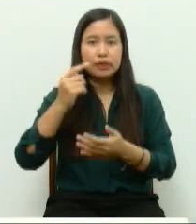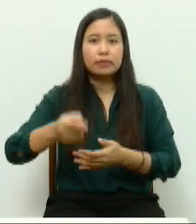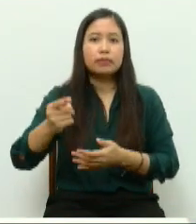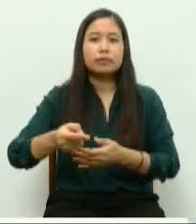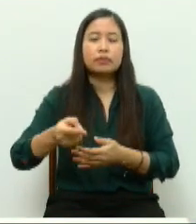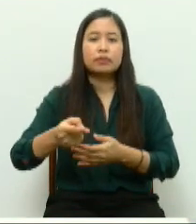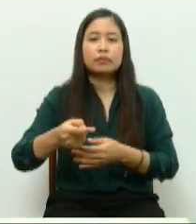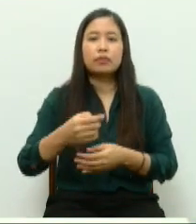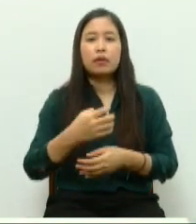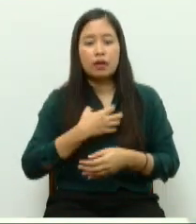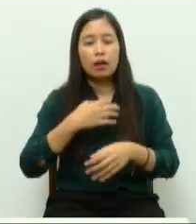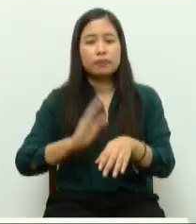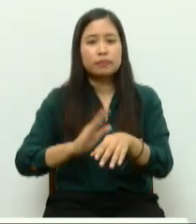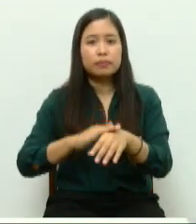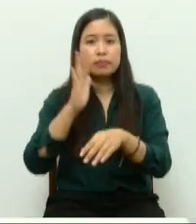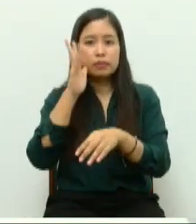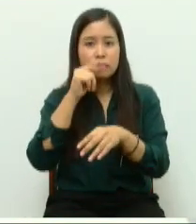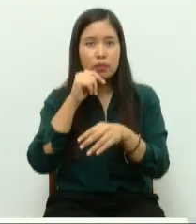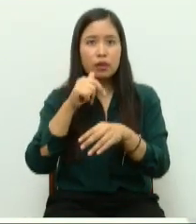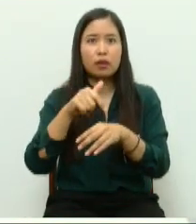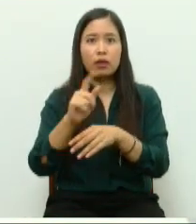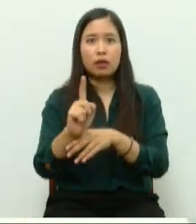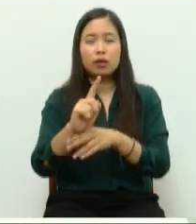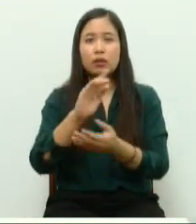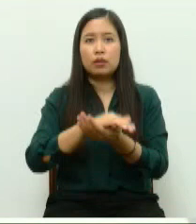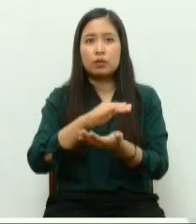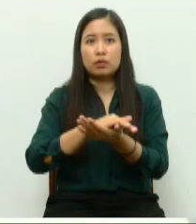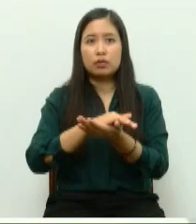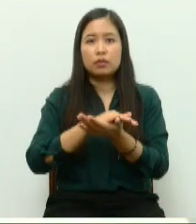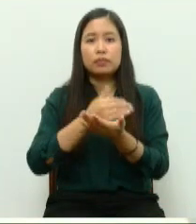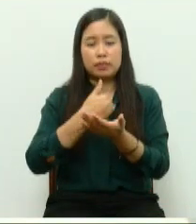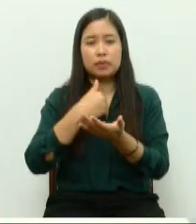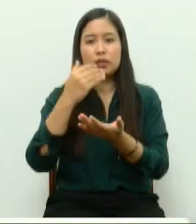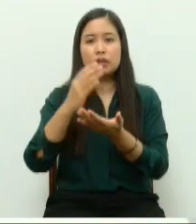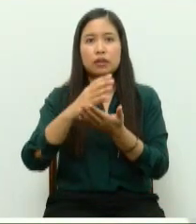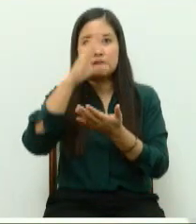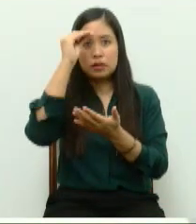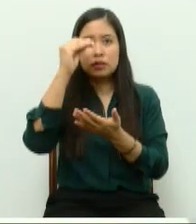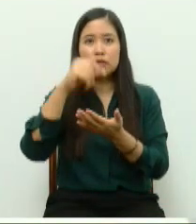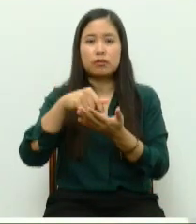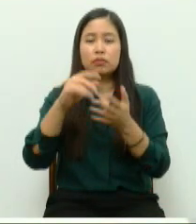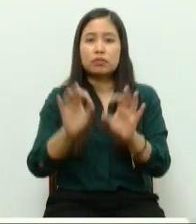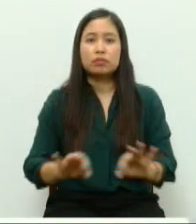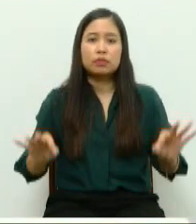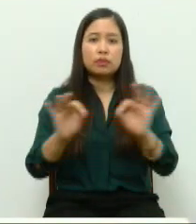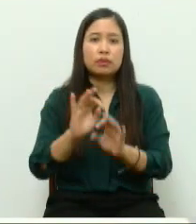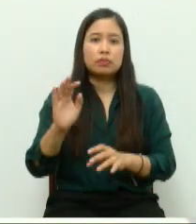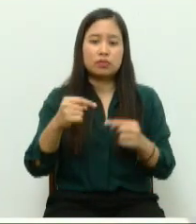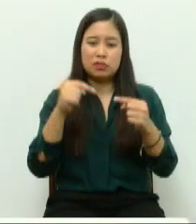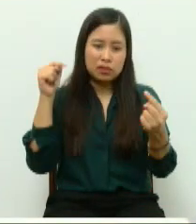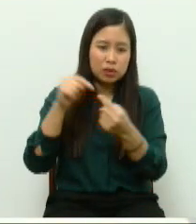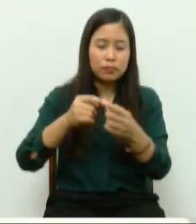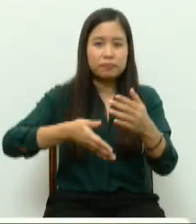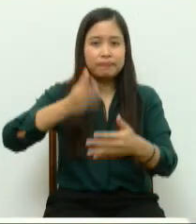ย้ำกับผู้ปกครองว่าโรงเรียนหรือที่เรียนไม่ใช่ปัจจัยสำคัญไปสู่ความสำเร็จของน้